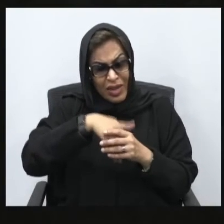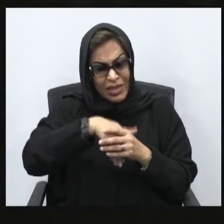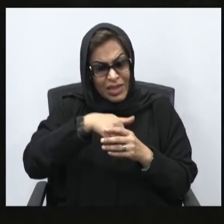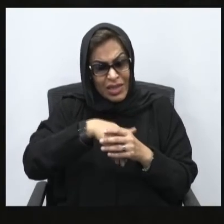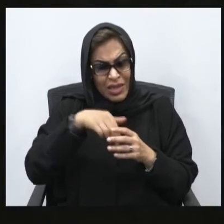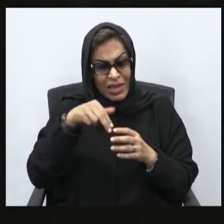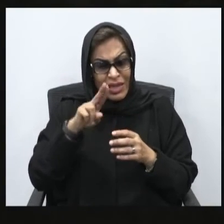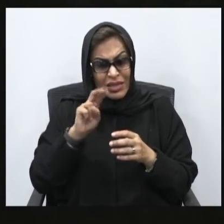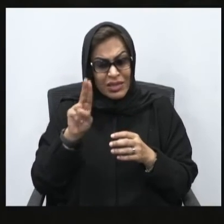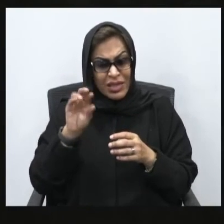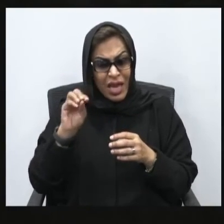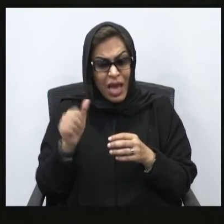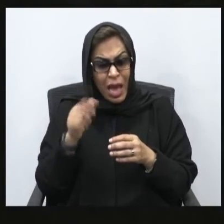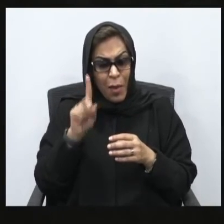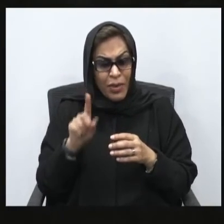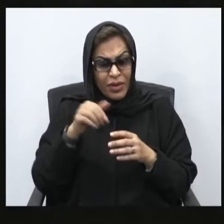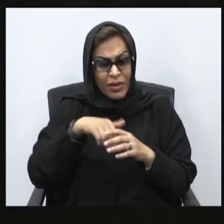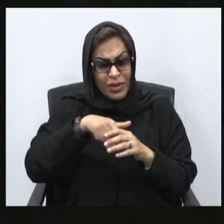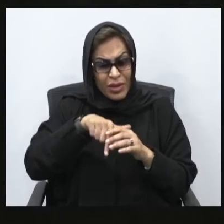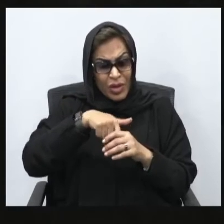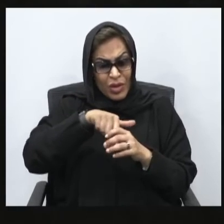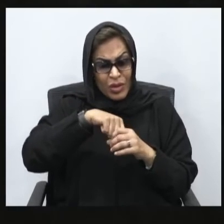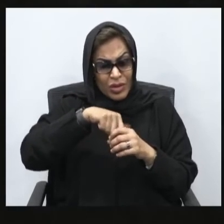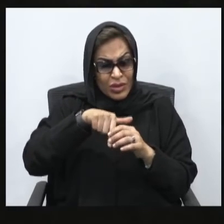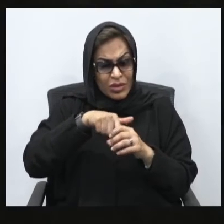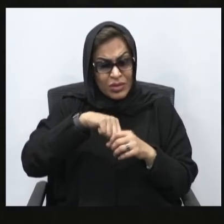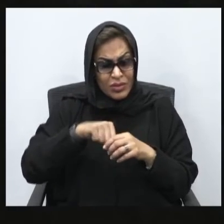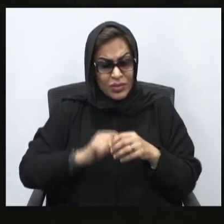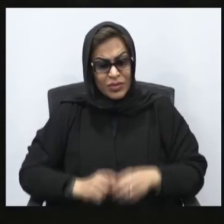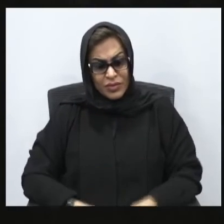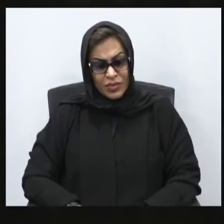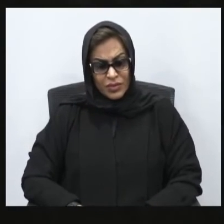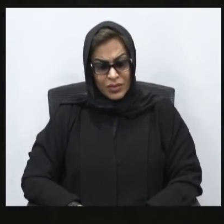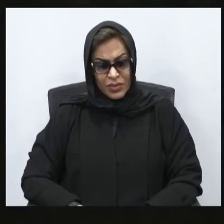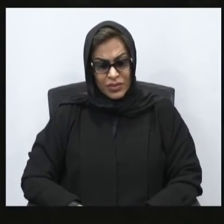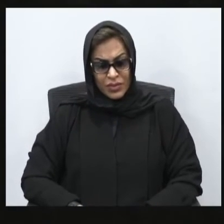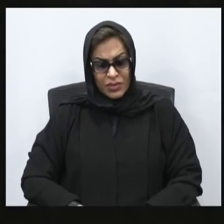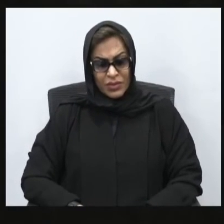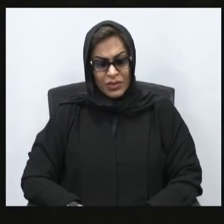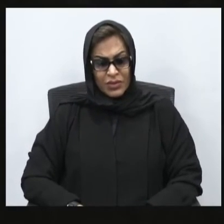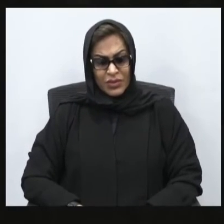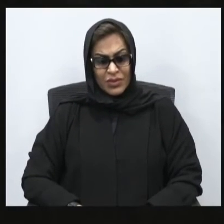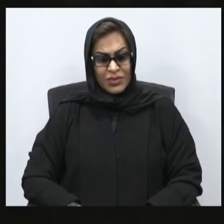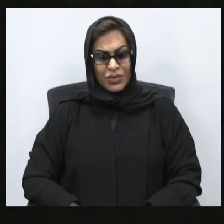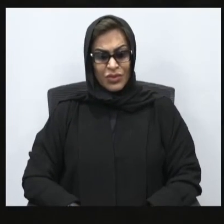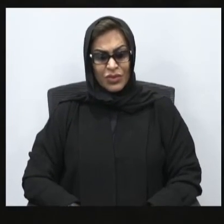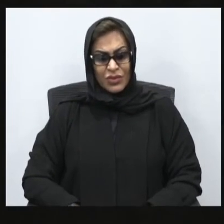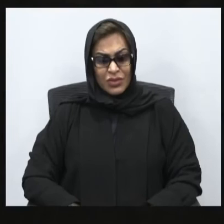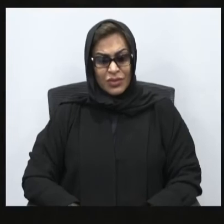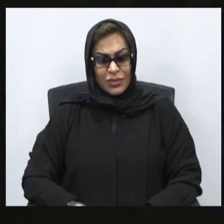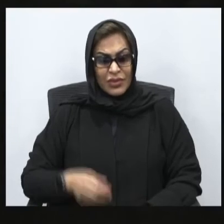يعني كال الشرايين هو كولسترول مثلا لا هنا هذا